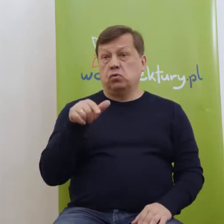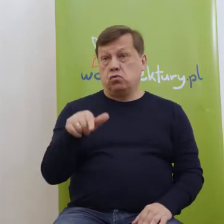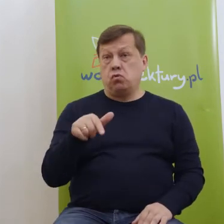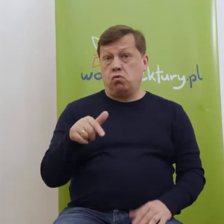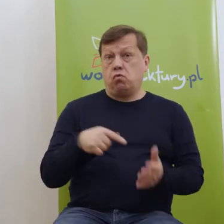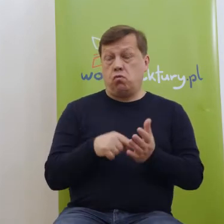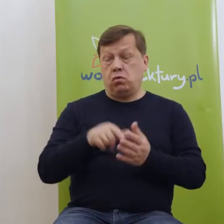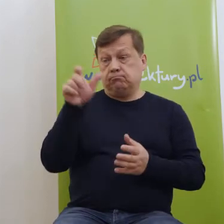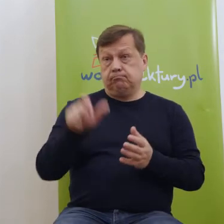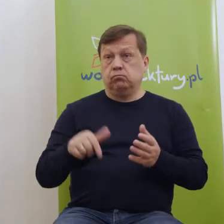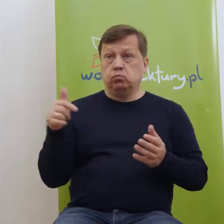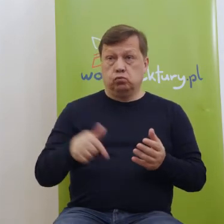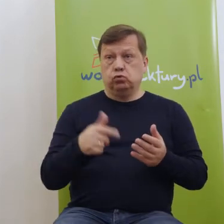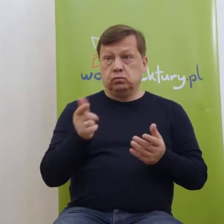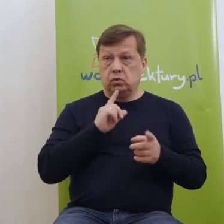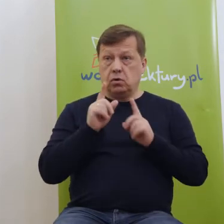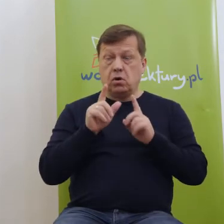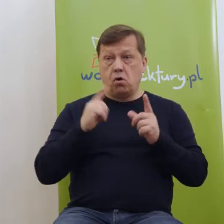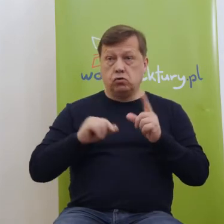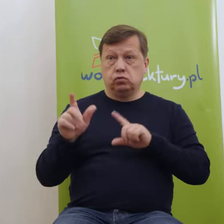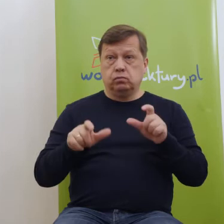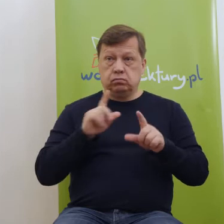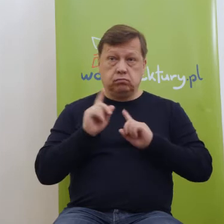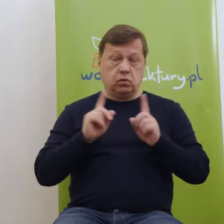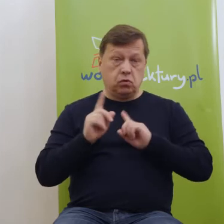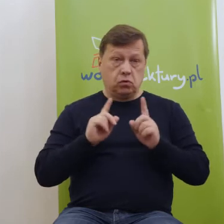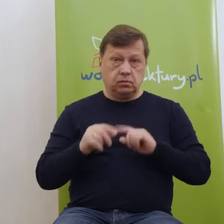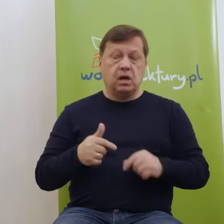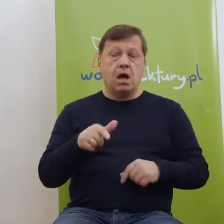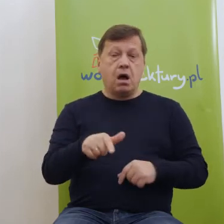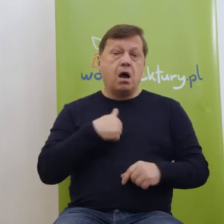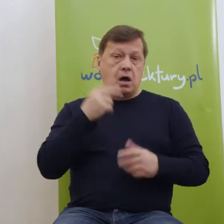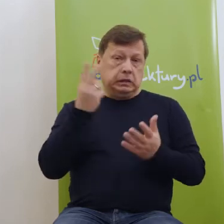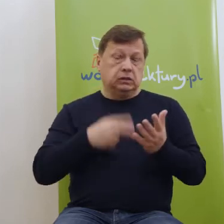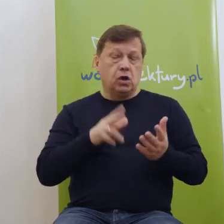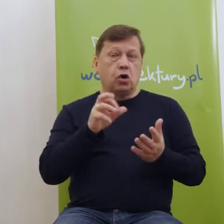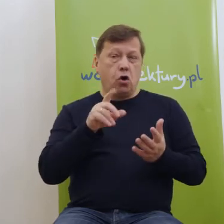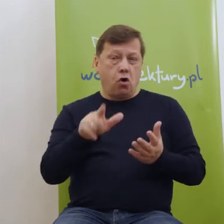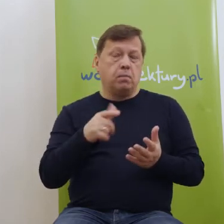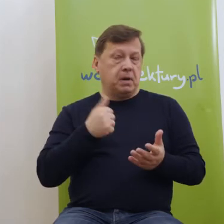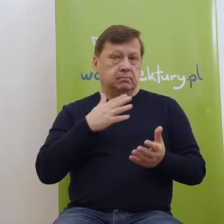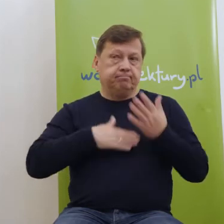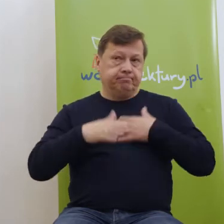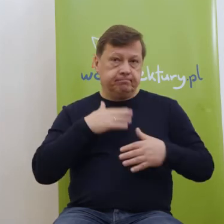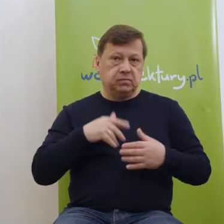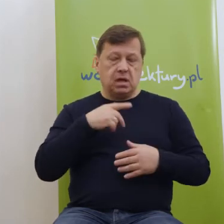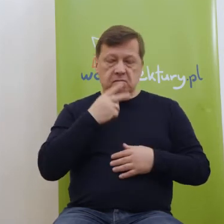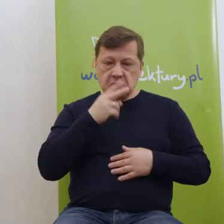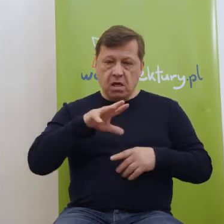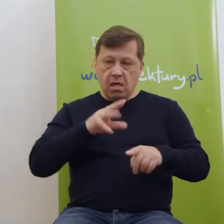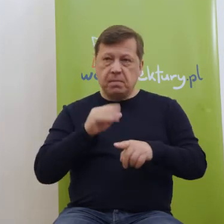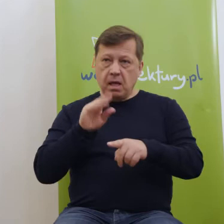rozmawiasz? Ja miałam bardzo dużą przyjemność z czytania Konkola, odkrywając różne